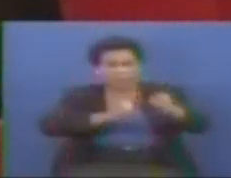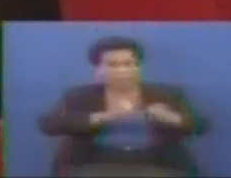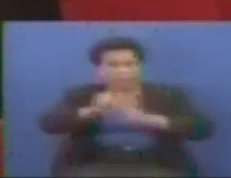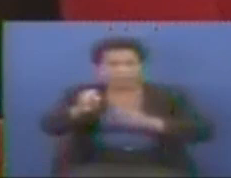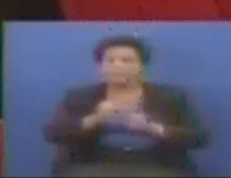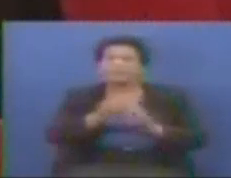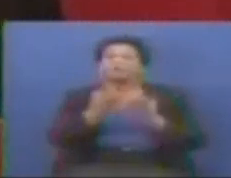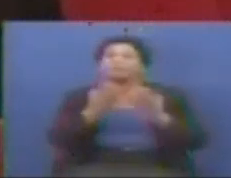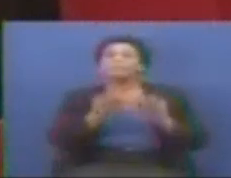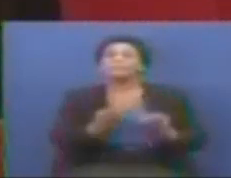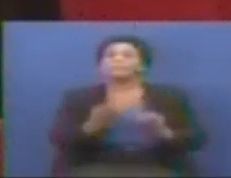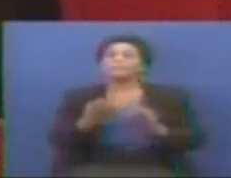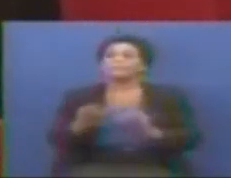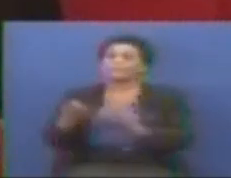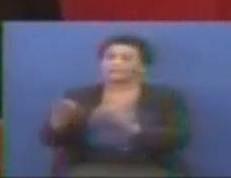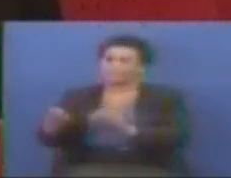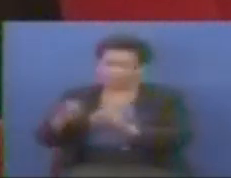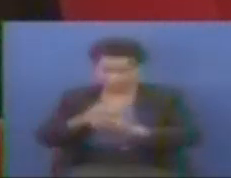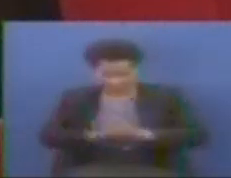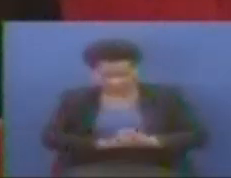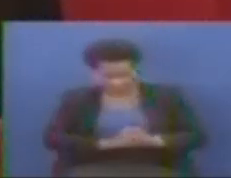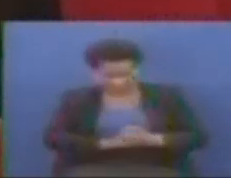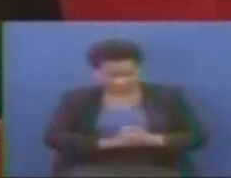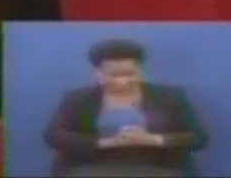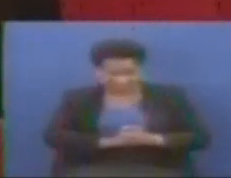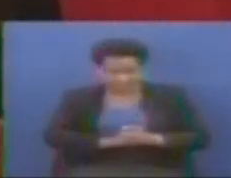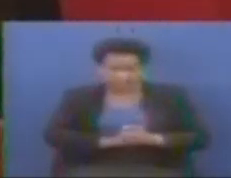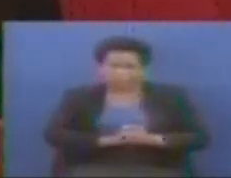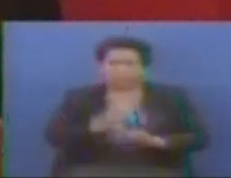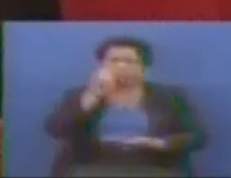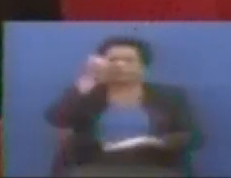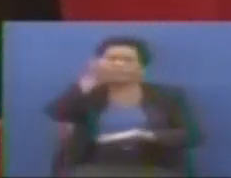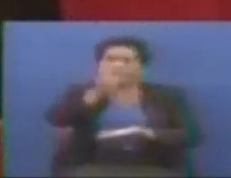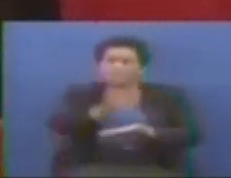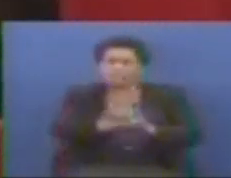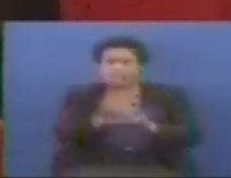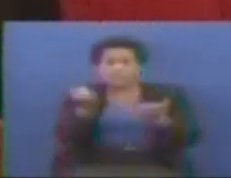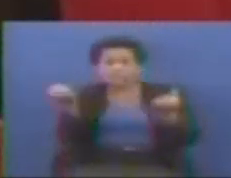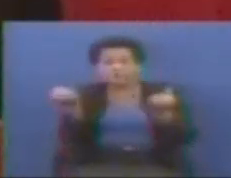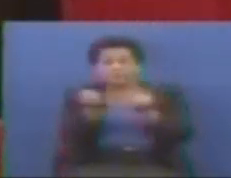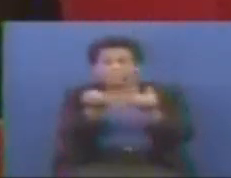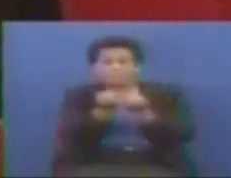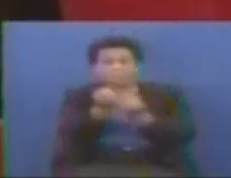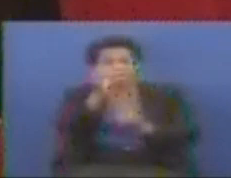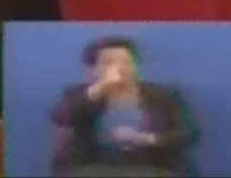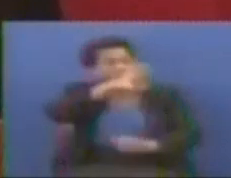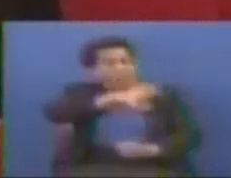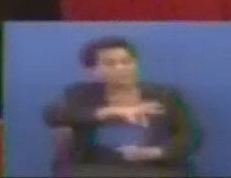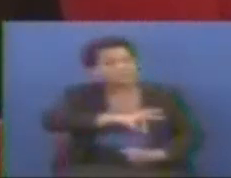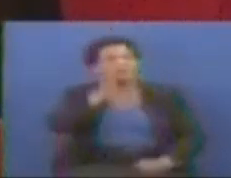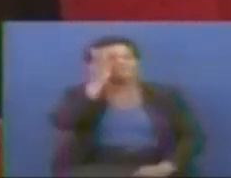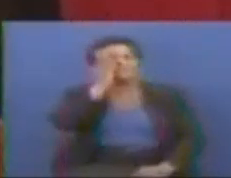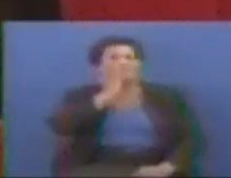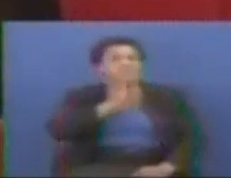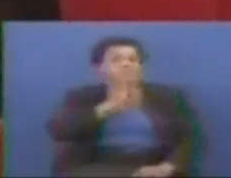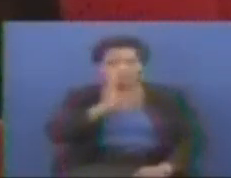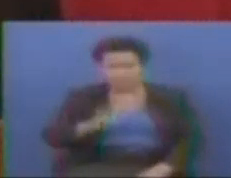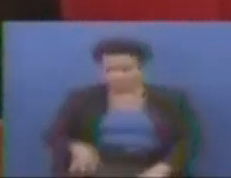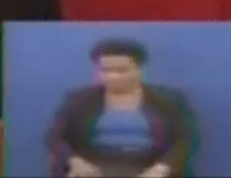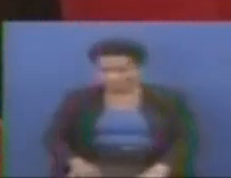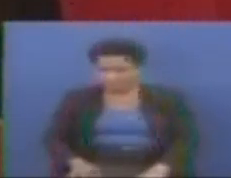vilema kwa wananchi au hata vifo. Na inapotokea